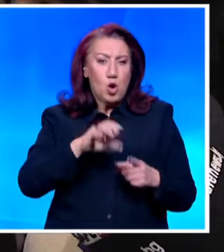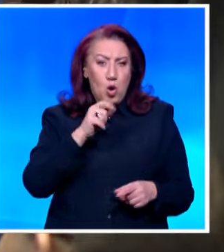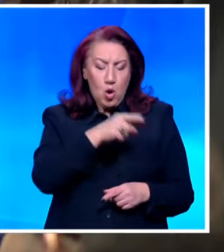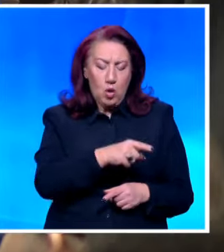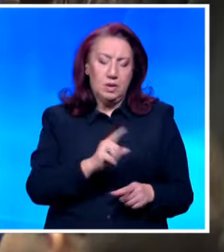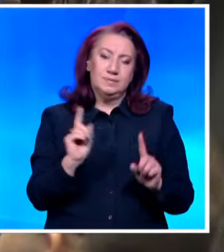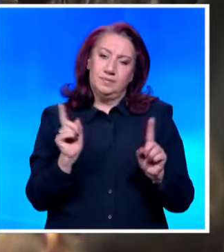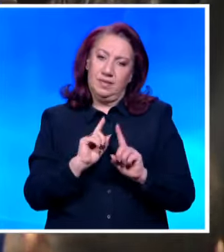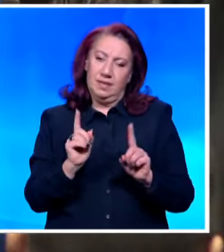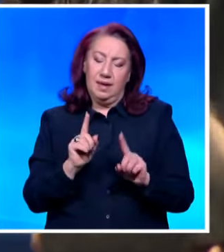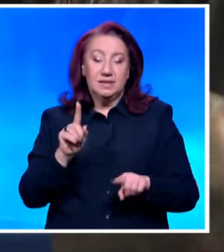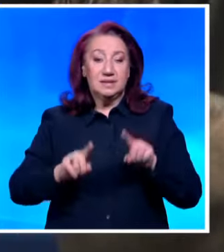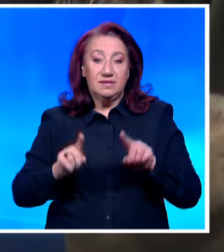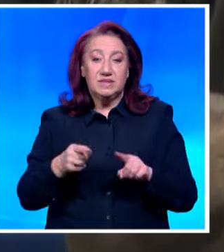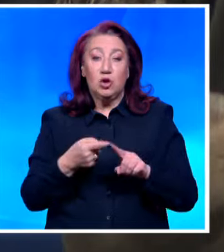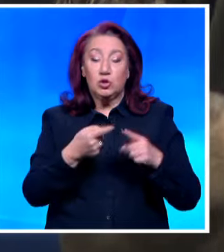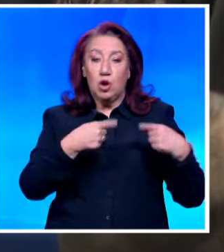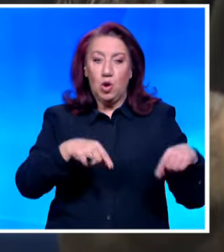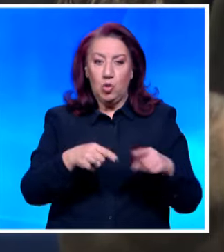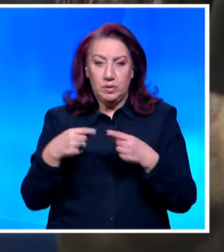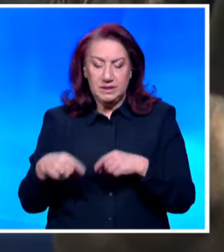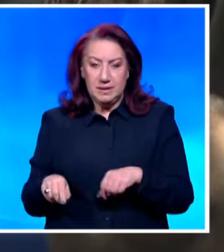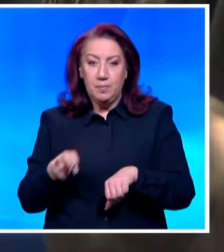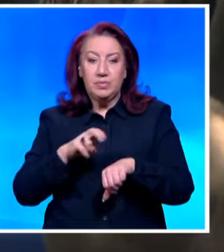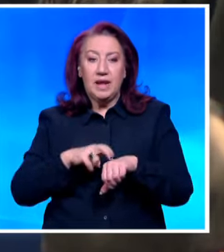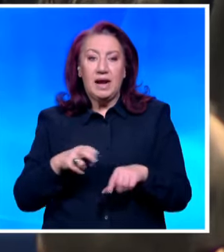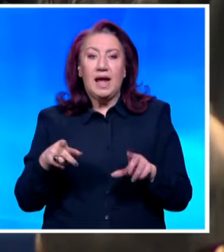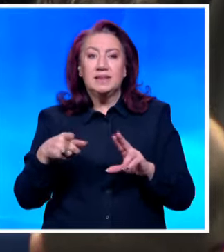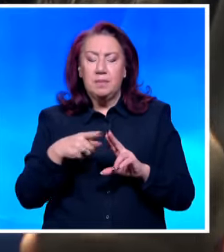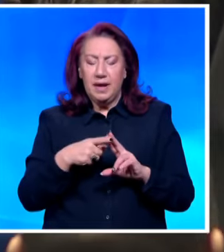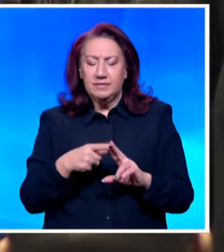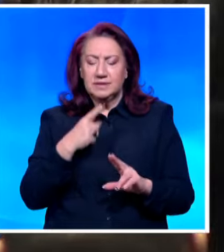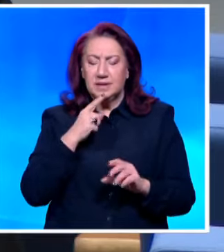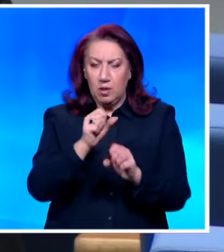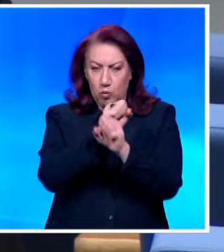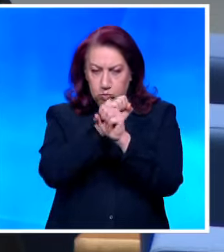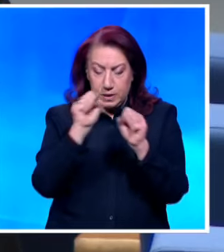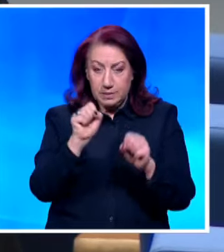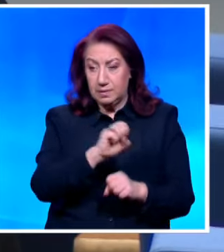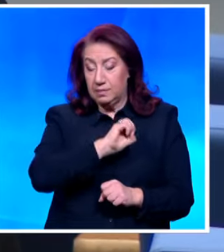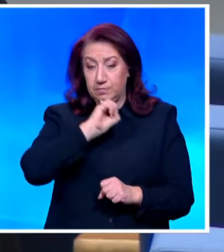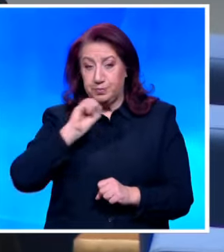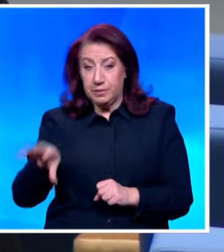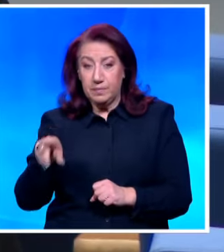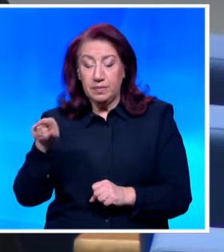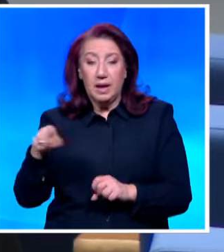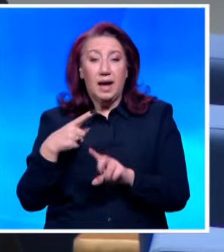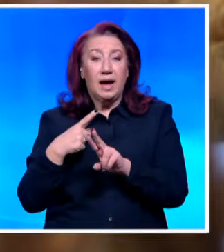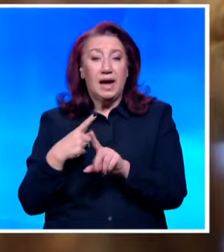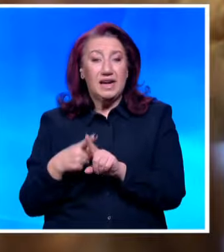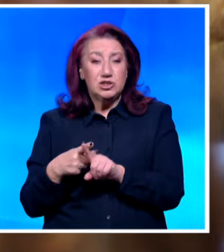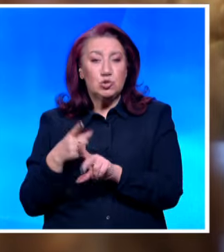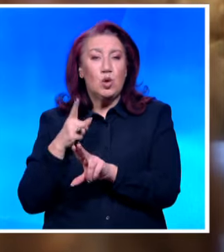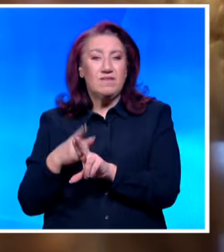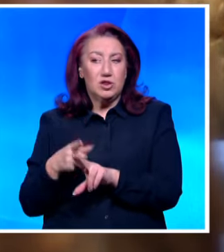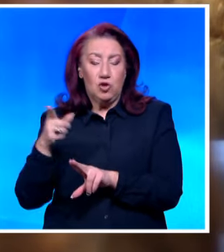регулатори аден пеевски втвърди тона към продъжа промяната демократична българия но найвече към христо иванов който според него искал